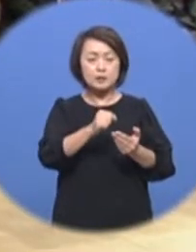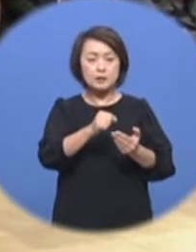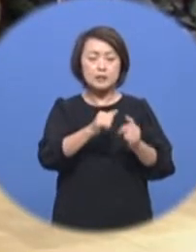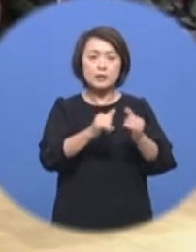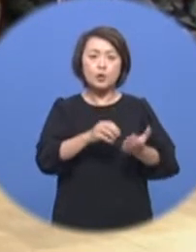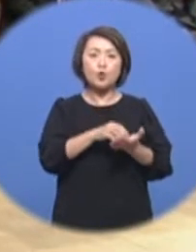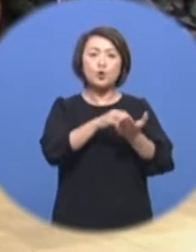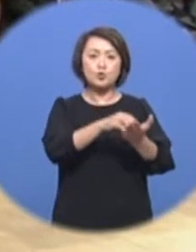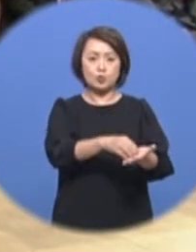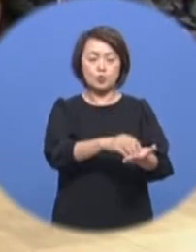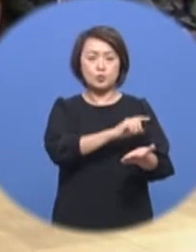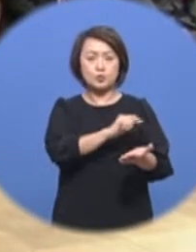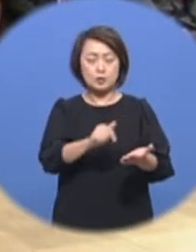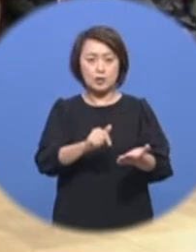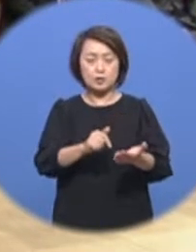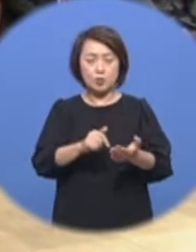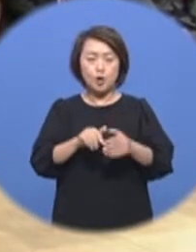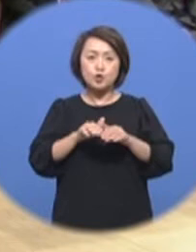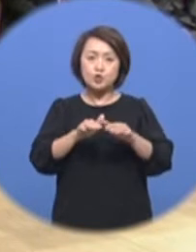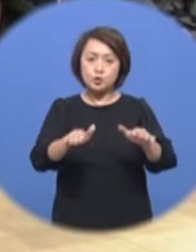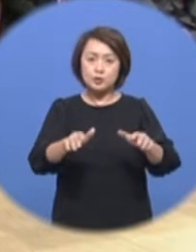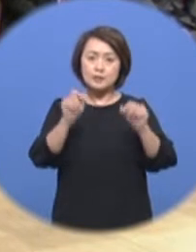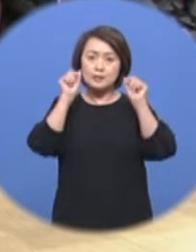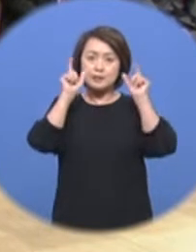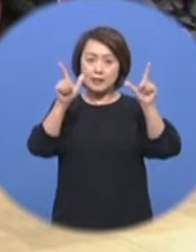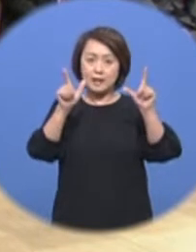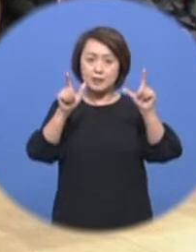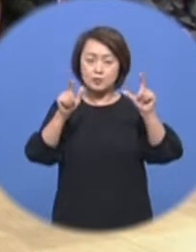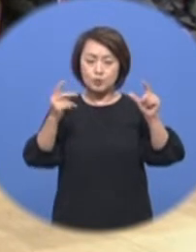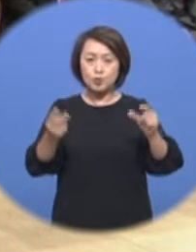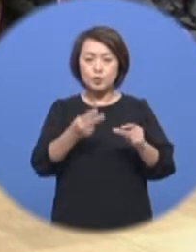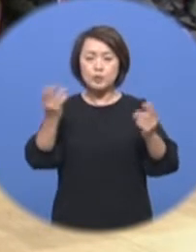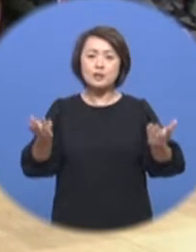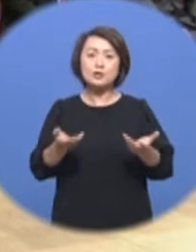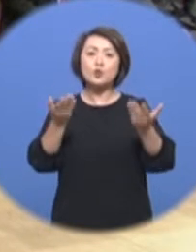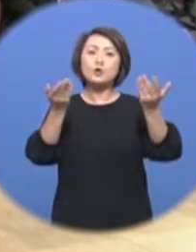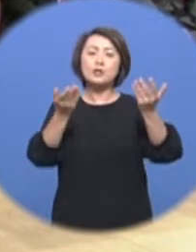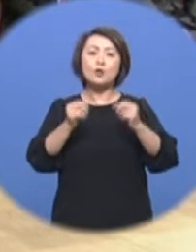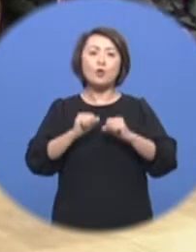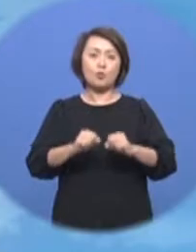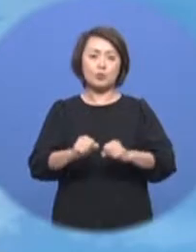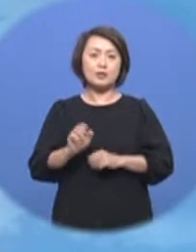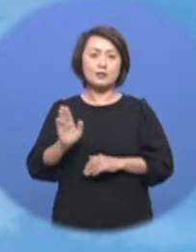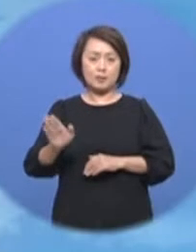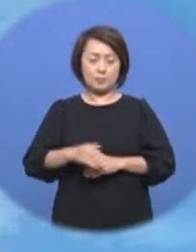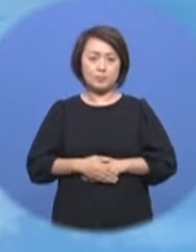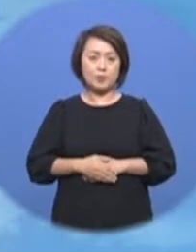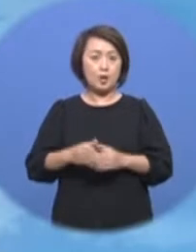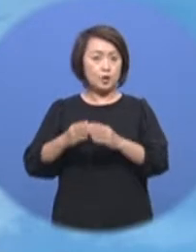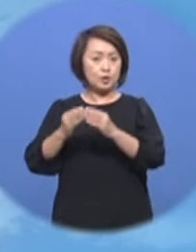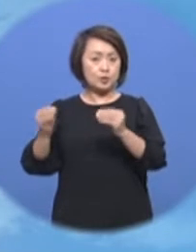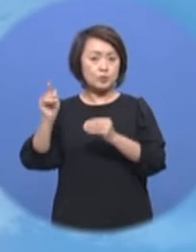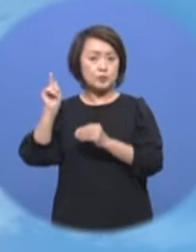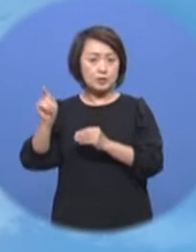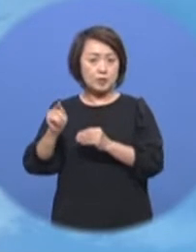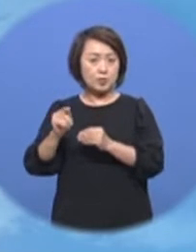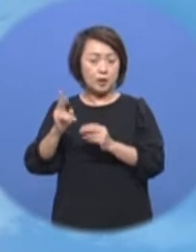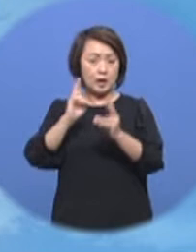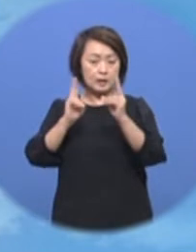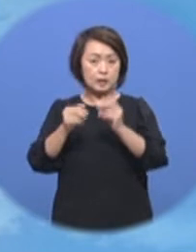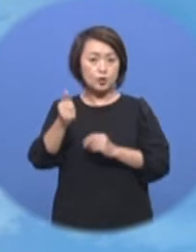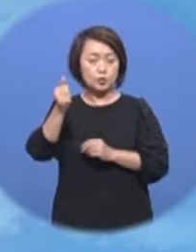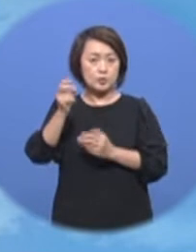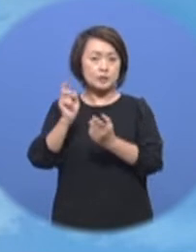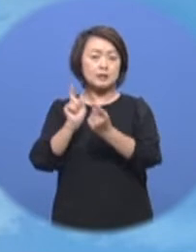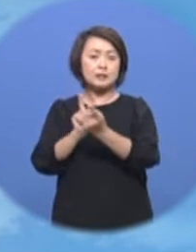するなど、周知や啓発、機運醸成を行っています。国では事業主に対